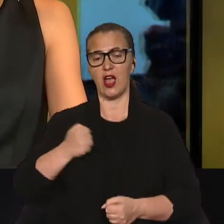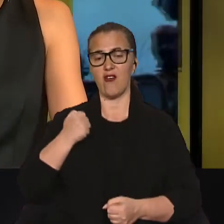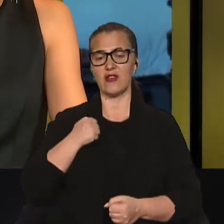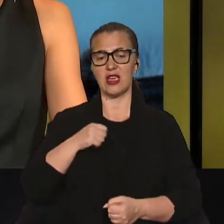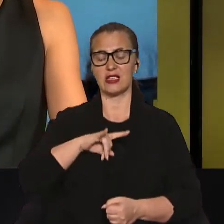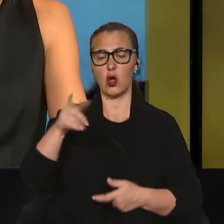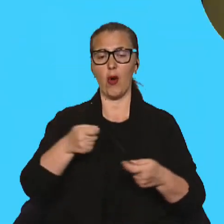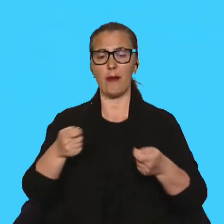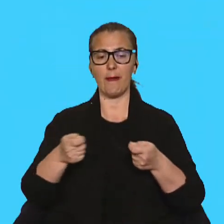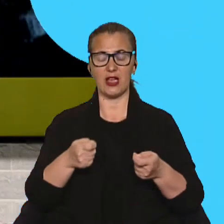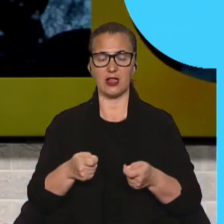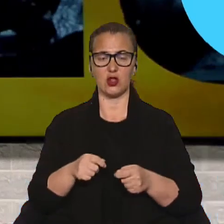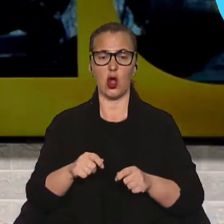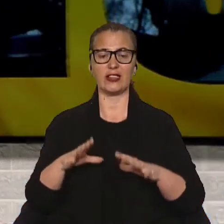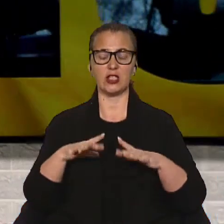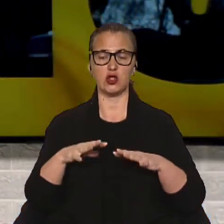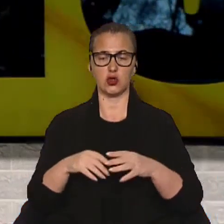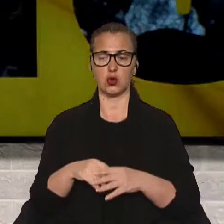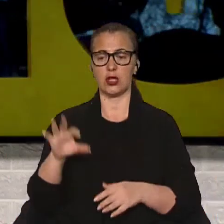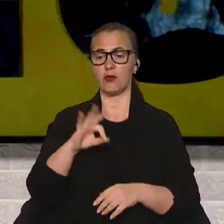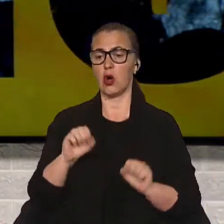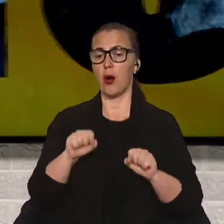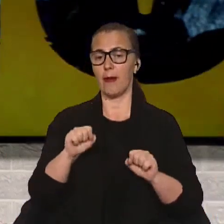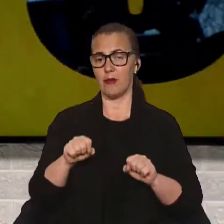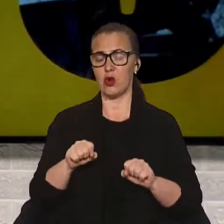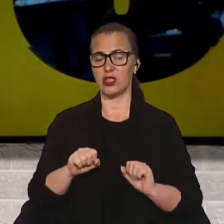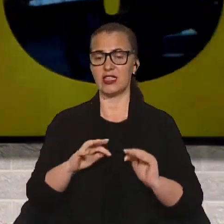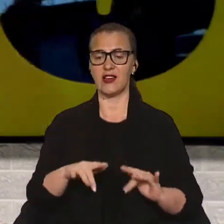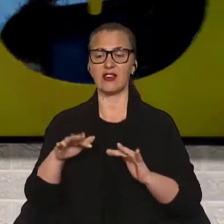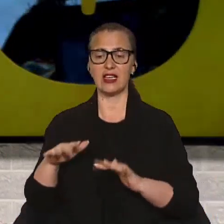ймовірні сценарії розвитку подій до Дня Незалежності Української.